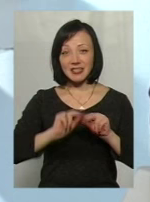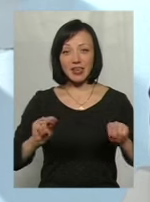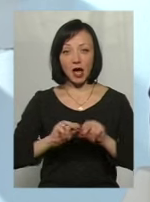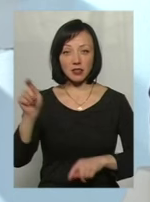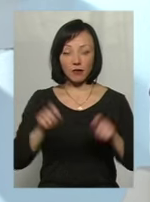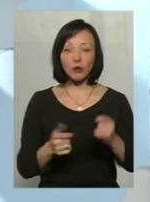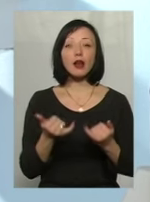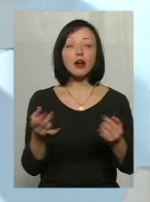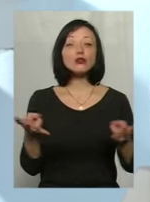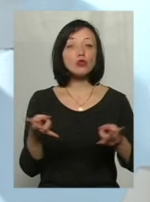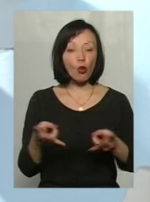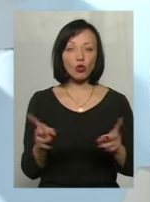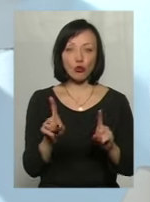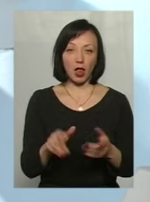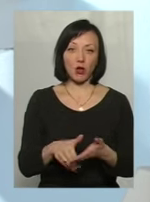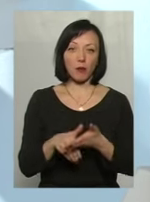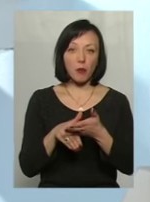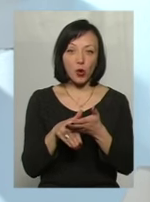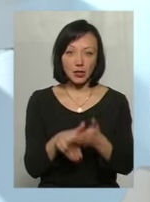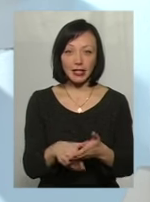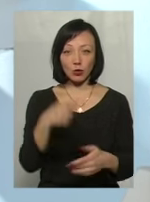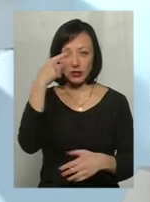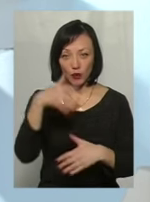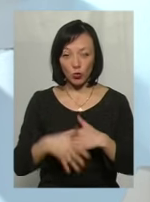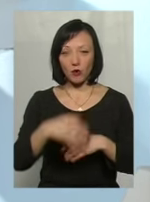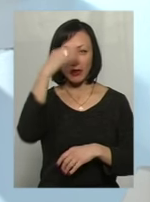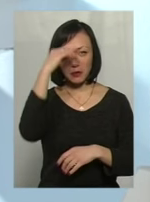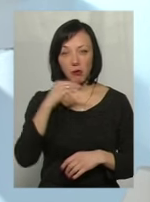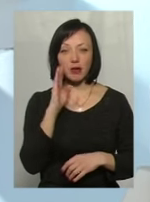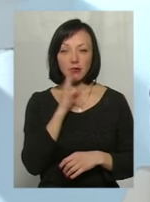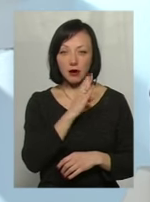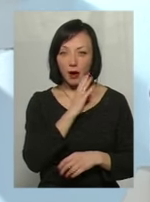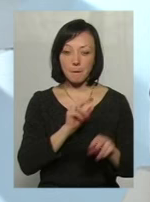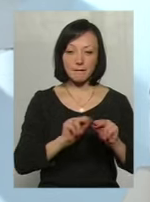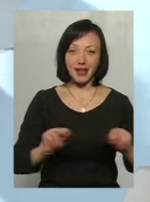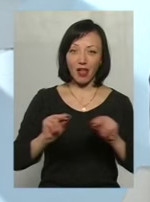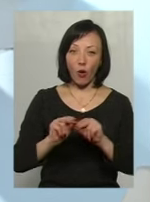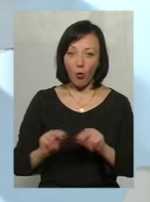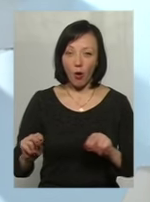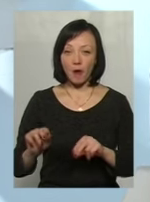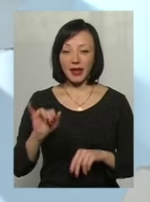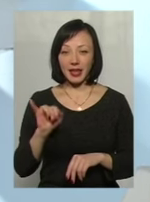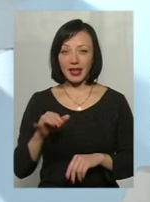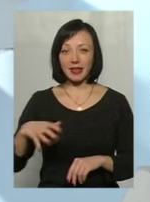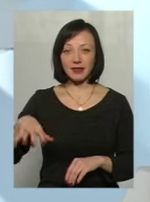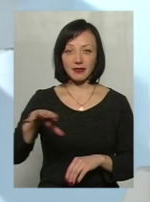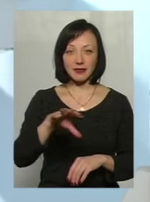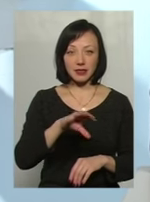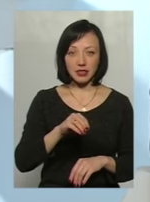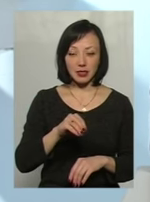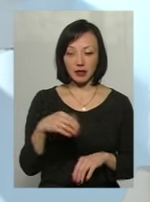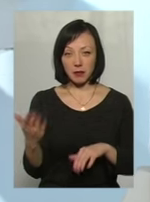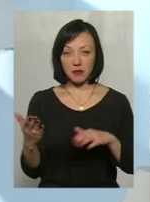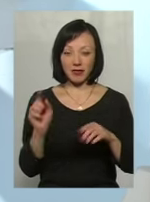вони зроблені? Для того, аби допомагати усвідомлювати батькам, педагогам, і на всіх, і на першому, другому заході